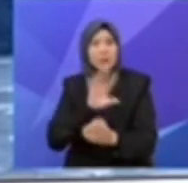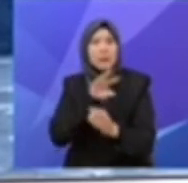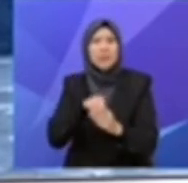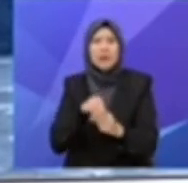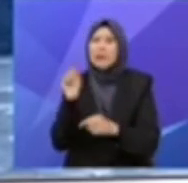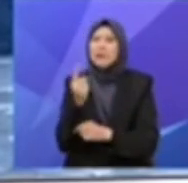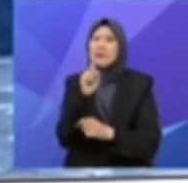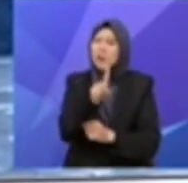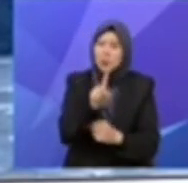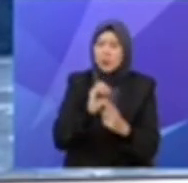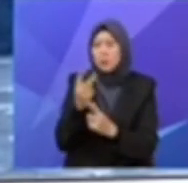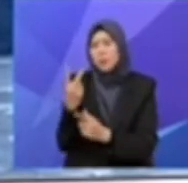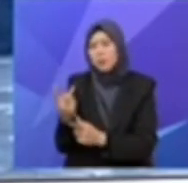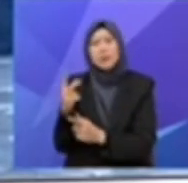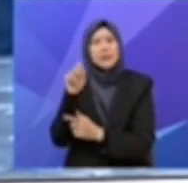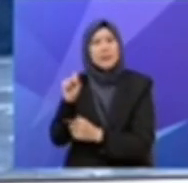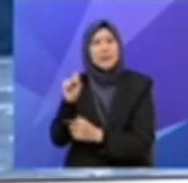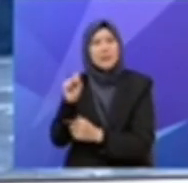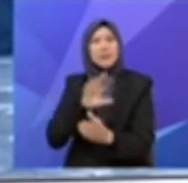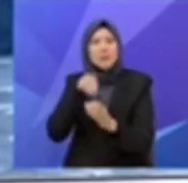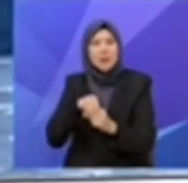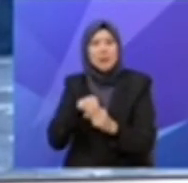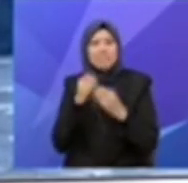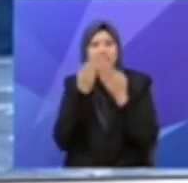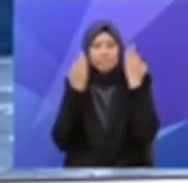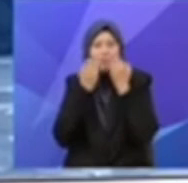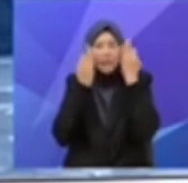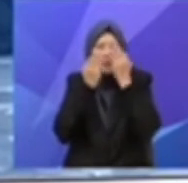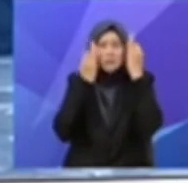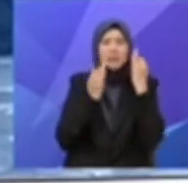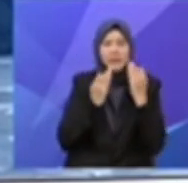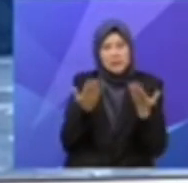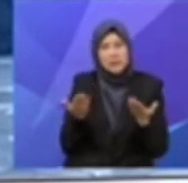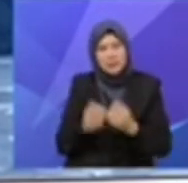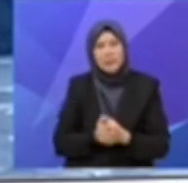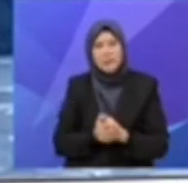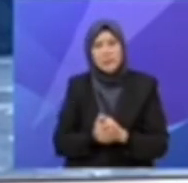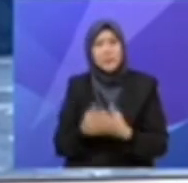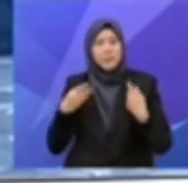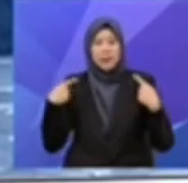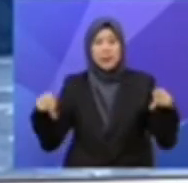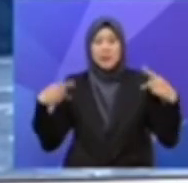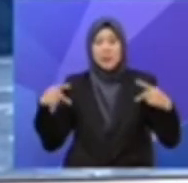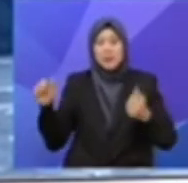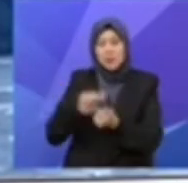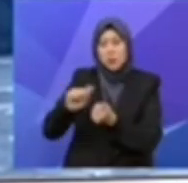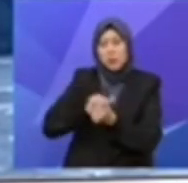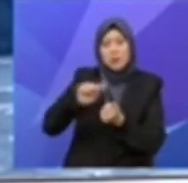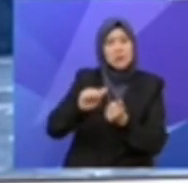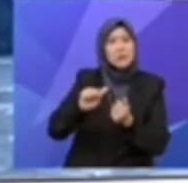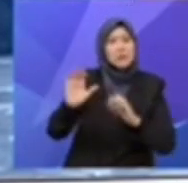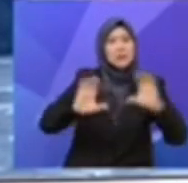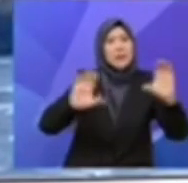hanya satu cash atau dua Kesya melibatkan di beautieslooks Begitu juga dengan kedai cuci gacor